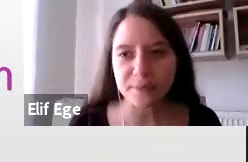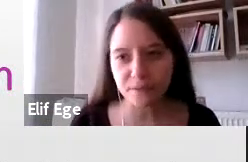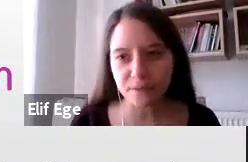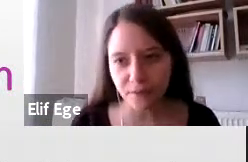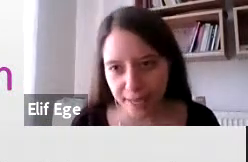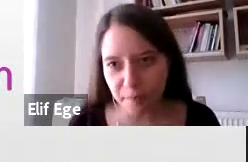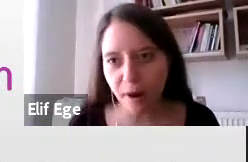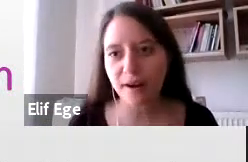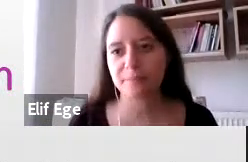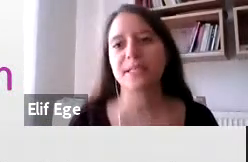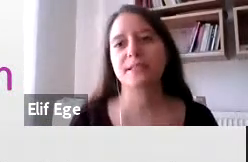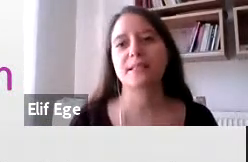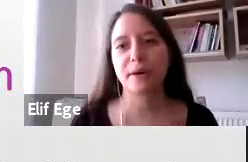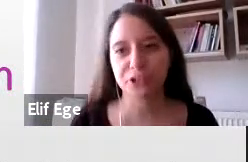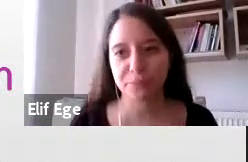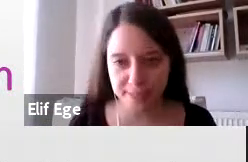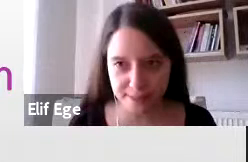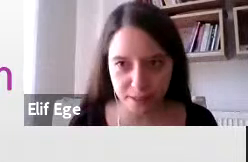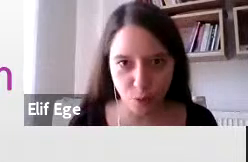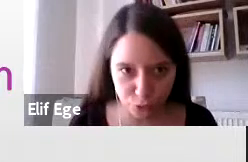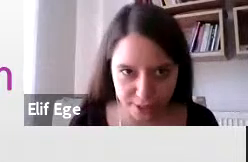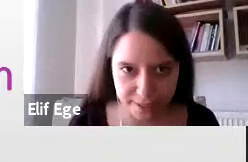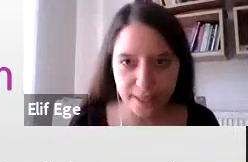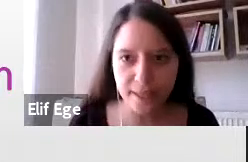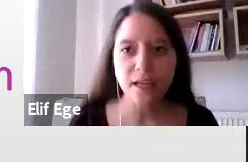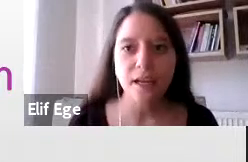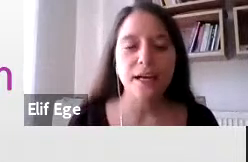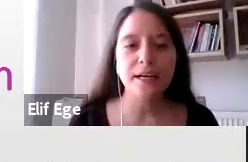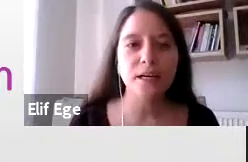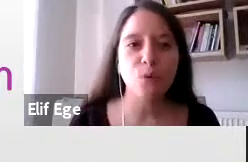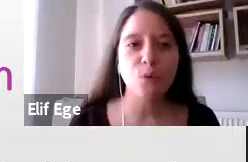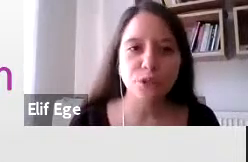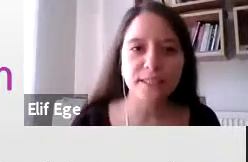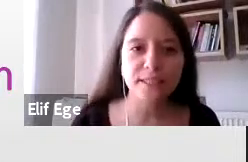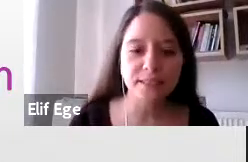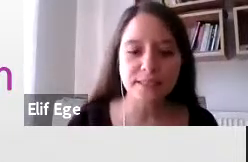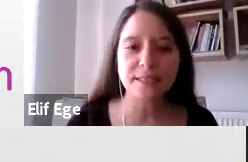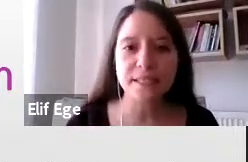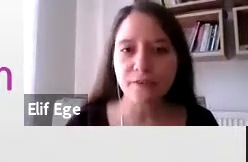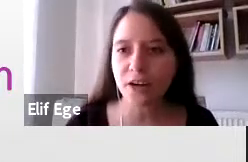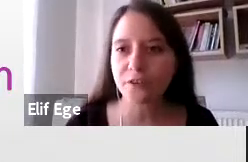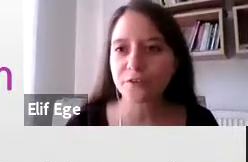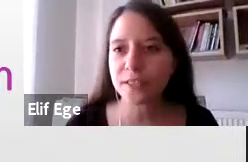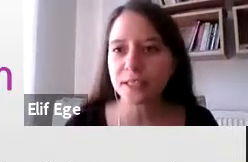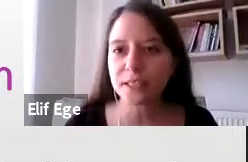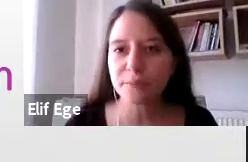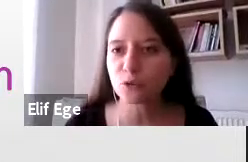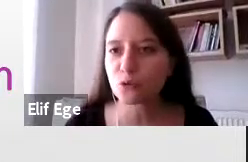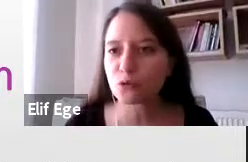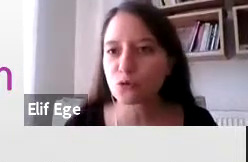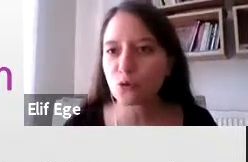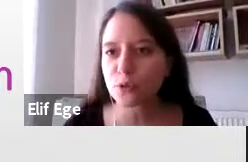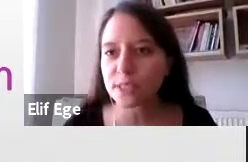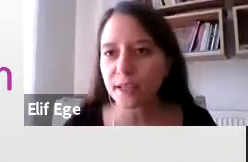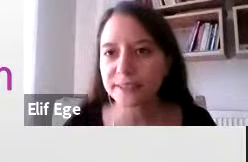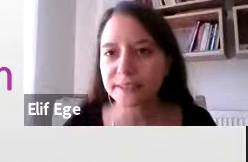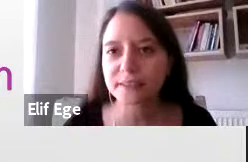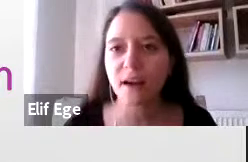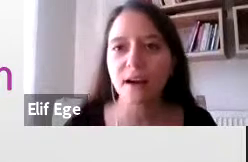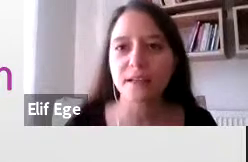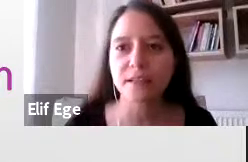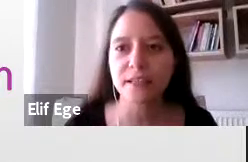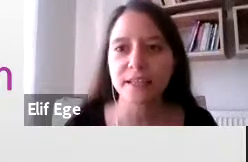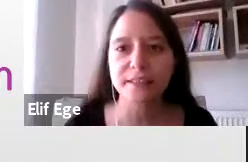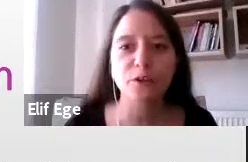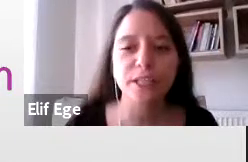Morçatı kimdir ve ne yaparla bir kısa başlamak istedim öncelikle. Morçatı Kadın Sığınağı Vakfı 1990